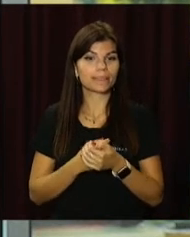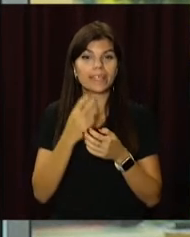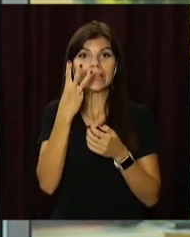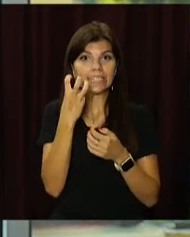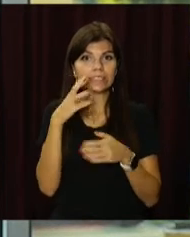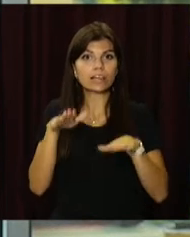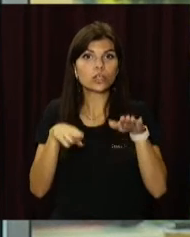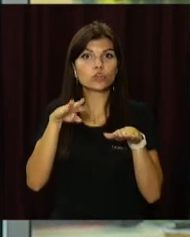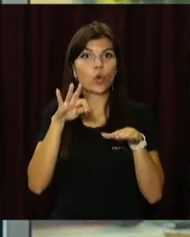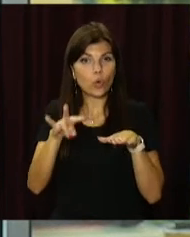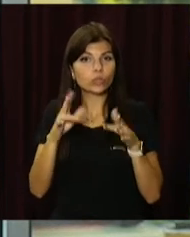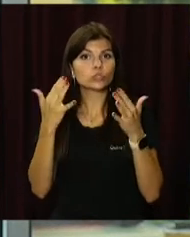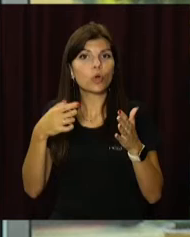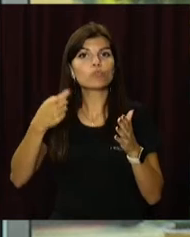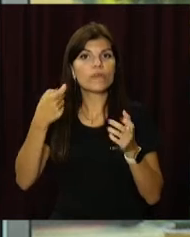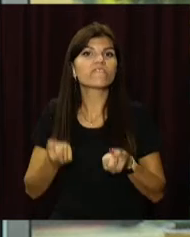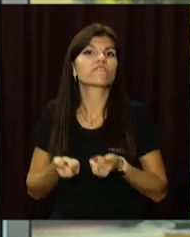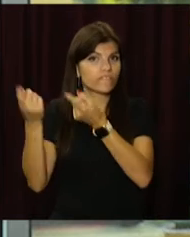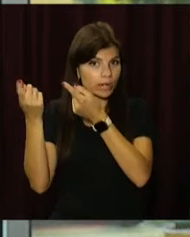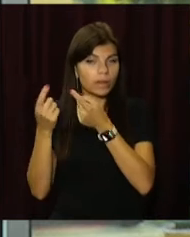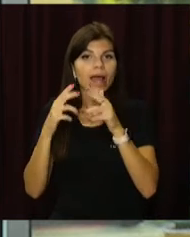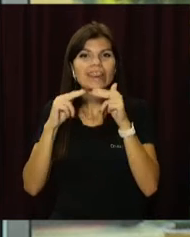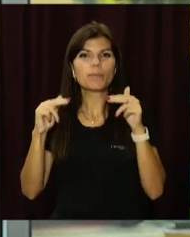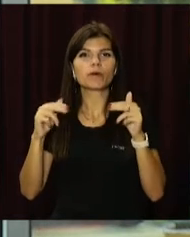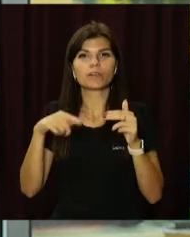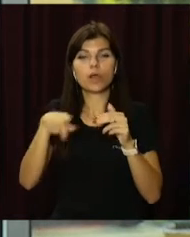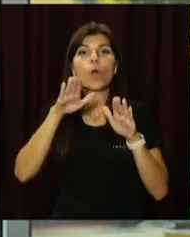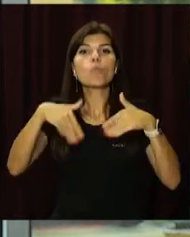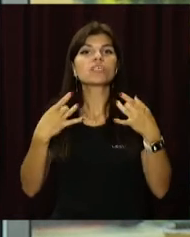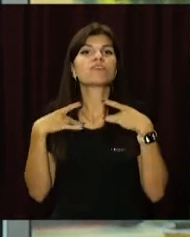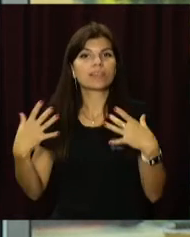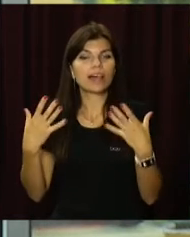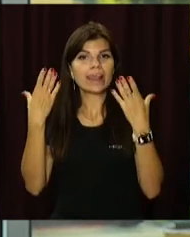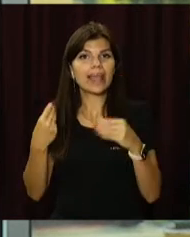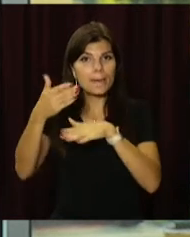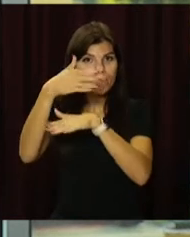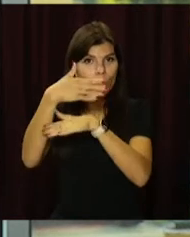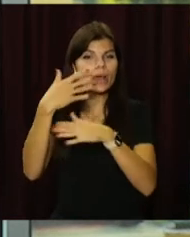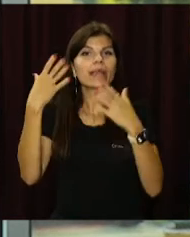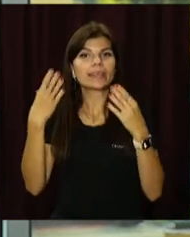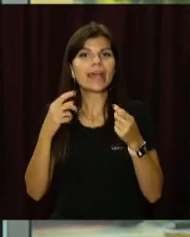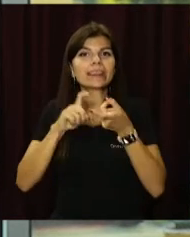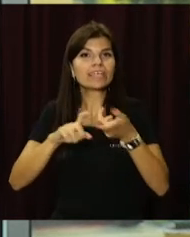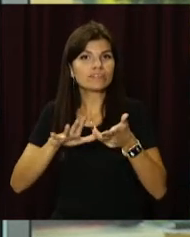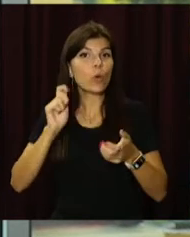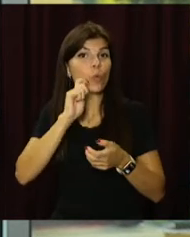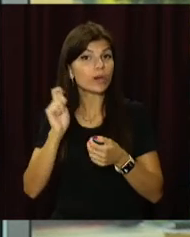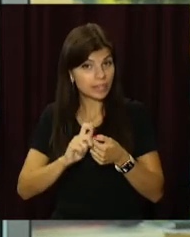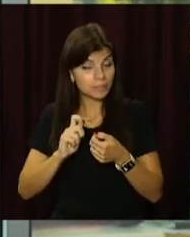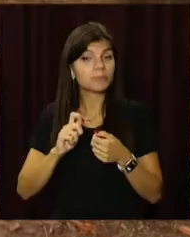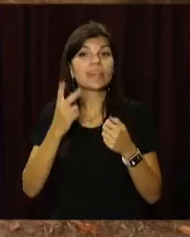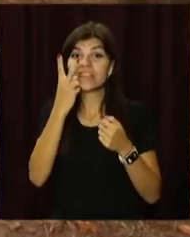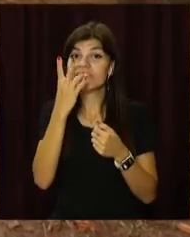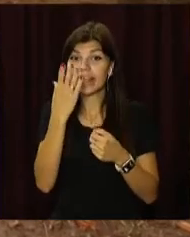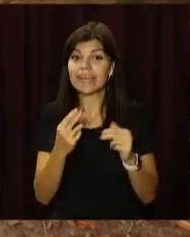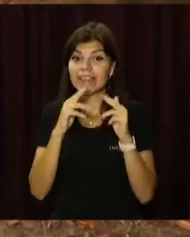300 тонн – саме стільки сміття вивезли комунальники Дніпра після святкування Дня прапора та Дня незалежності України. Два